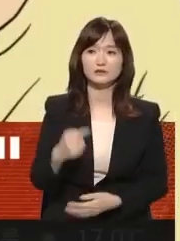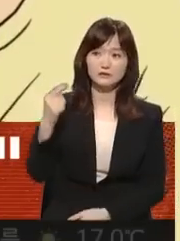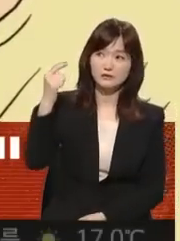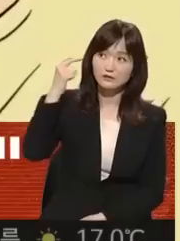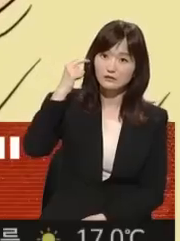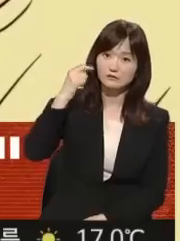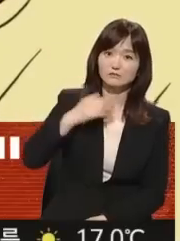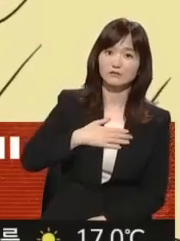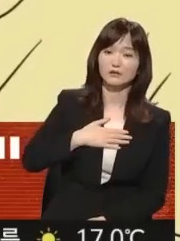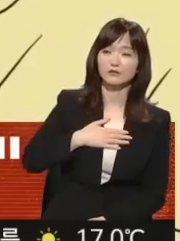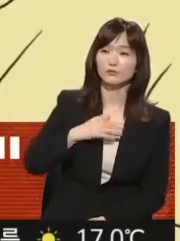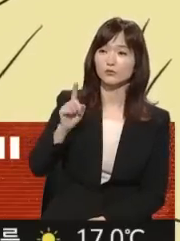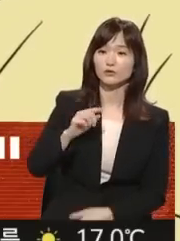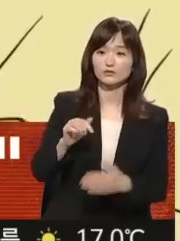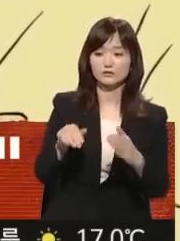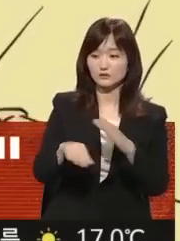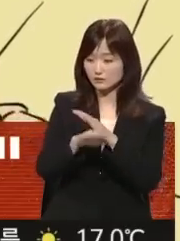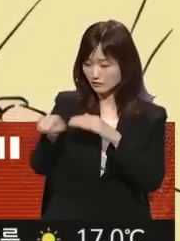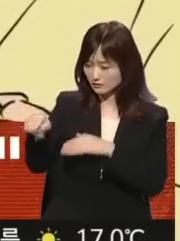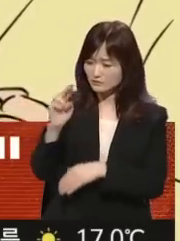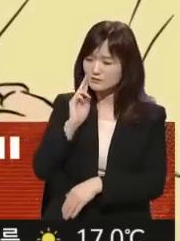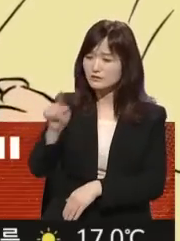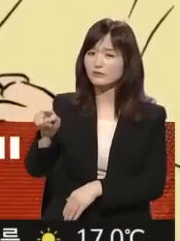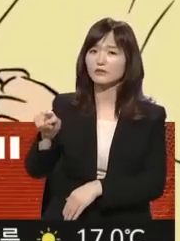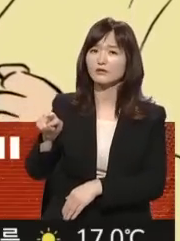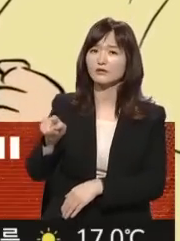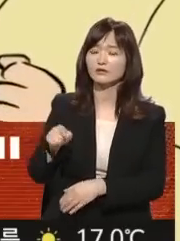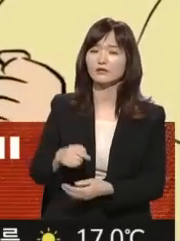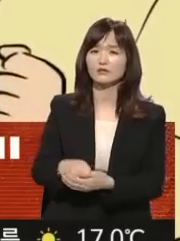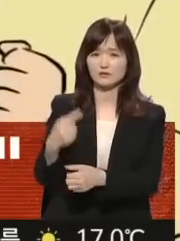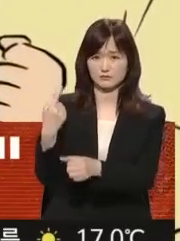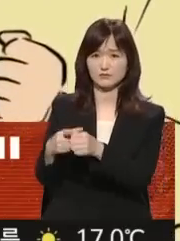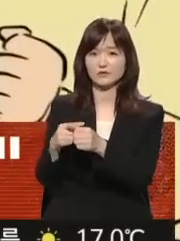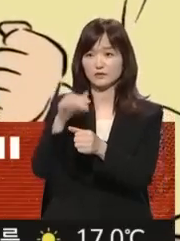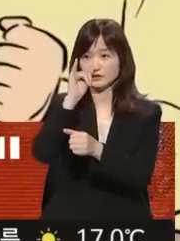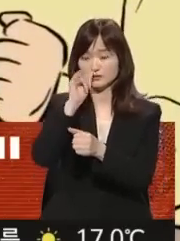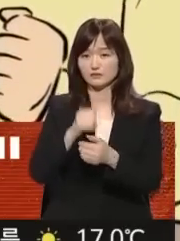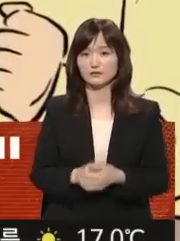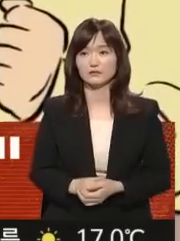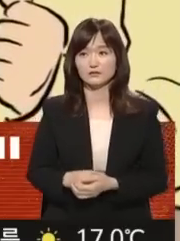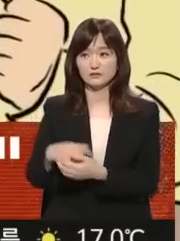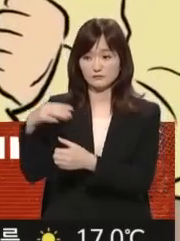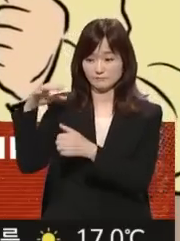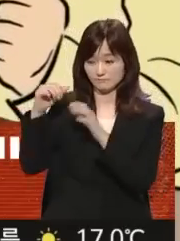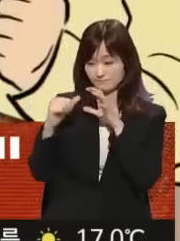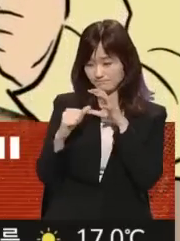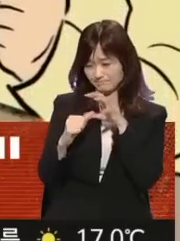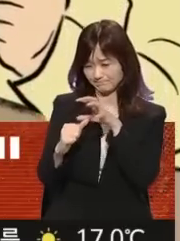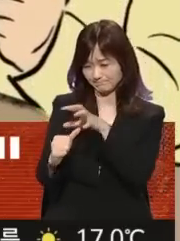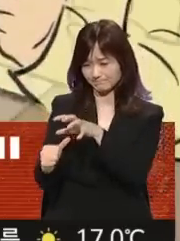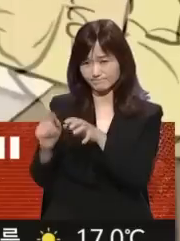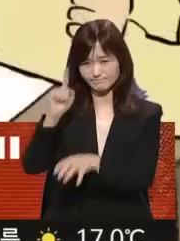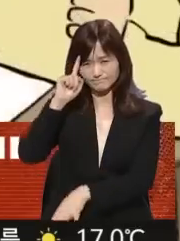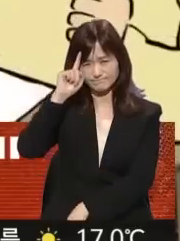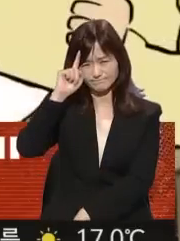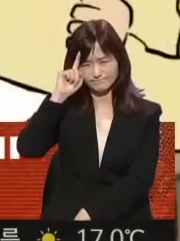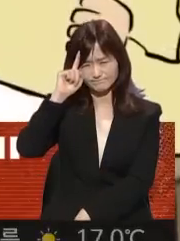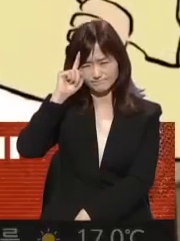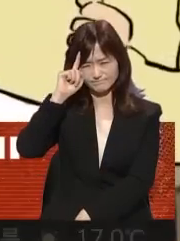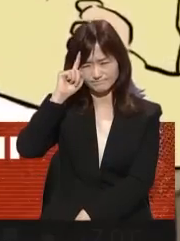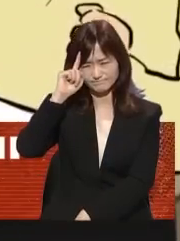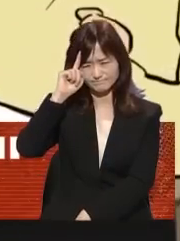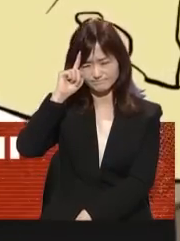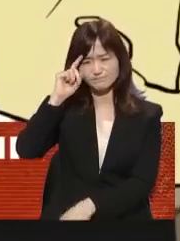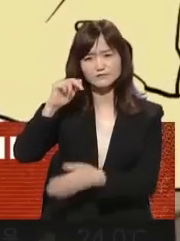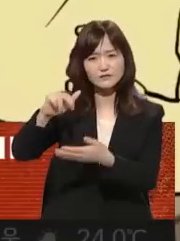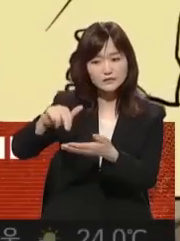뭐 저 같아도이 가족 너무하네 이런 반응을 보일 수밖에 없고 그런 어떤 압박에서 상당히 좀 스트레스를 받고 답을